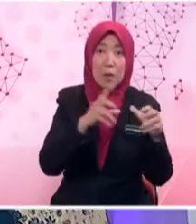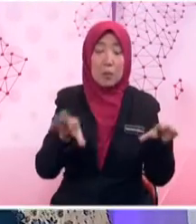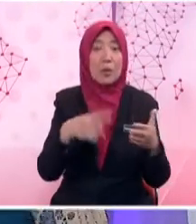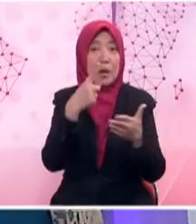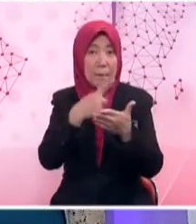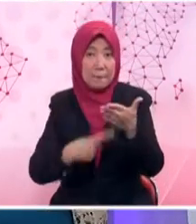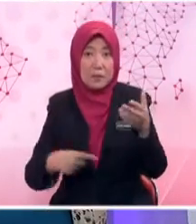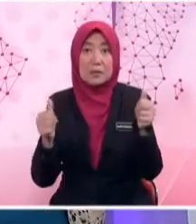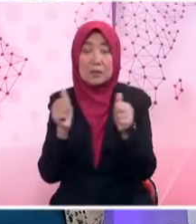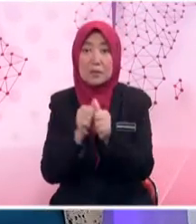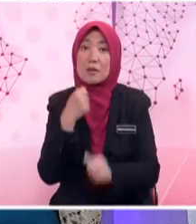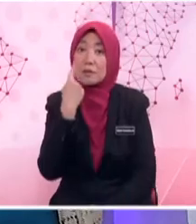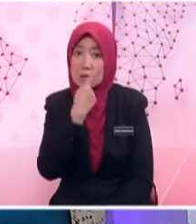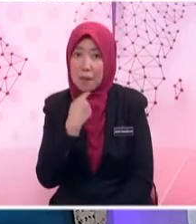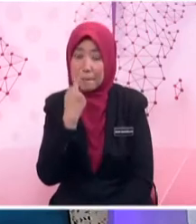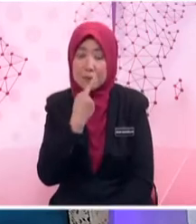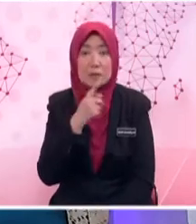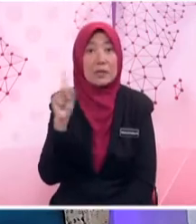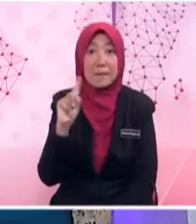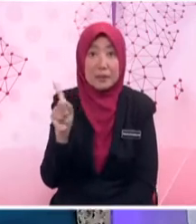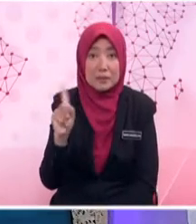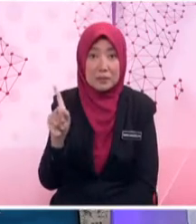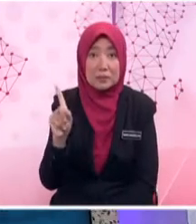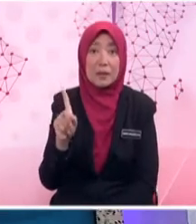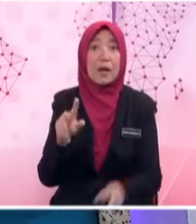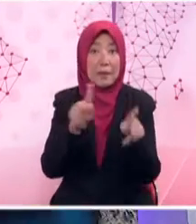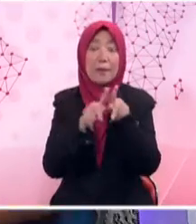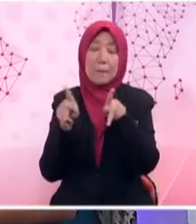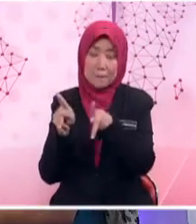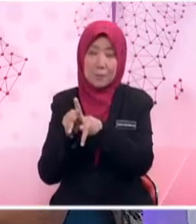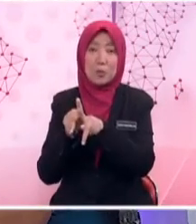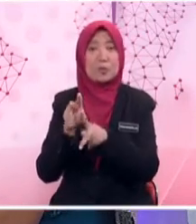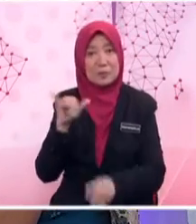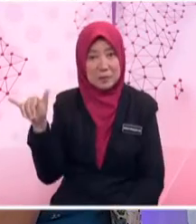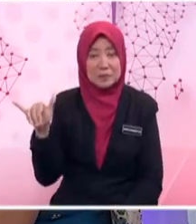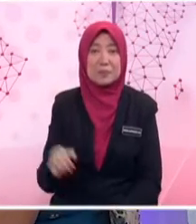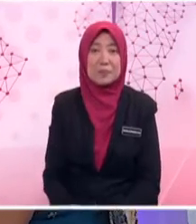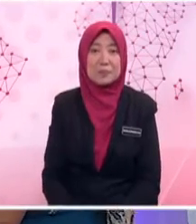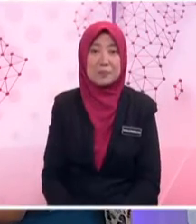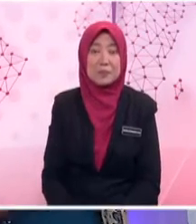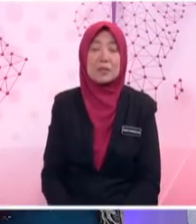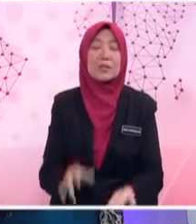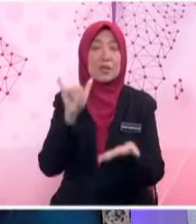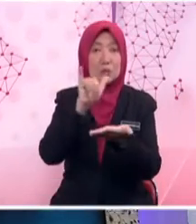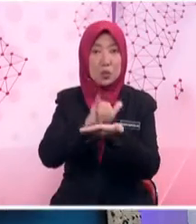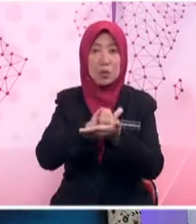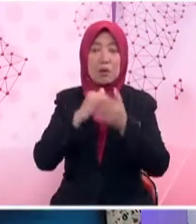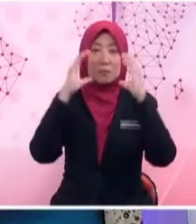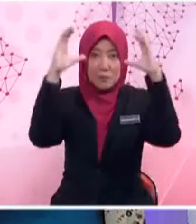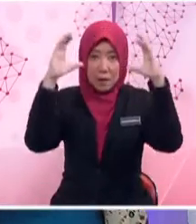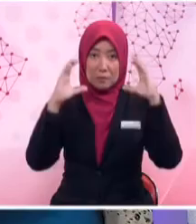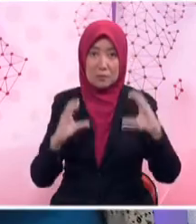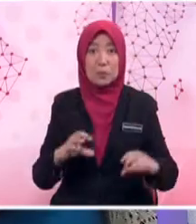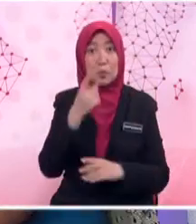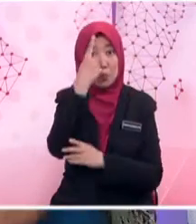siapa, di tempat mana, di kampung mana dia, sekampungnya. So okay, begitulah cara untuk membina ayat tunggal